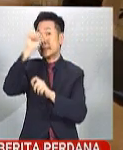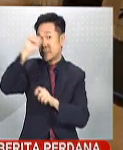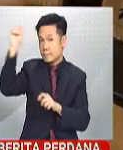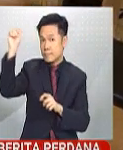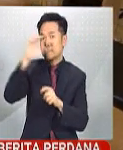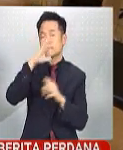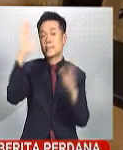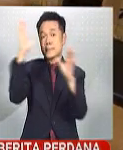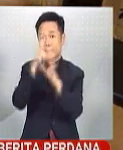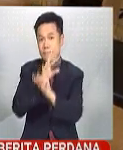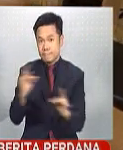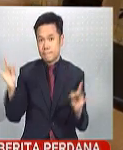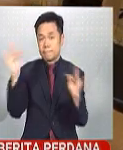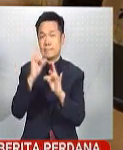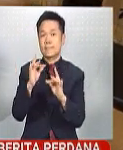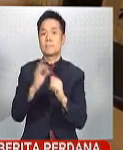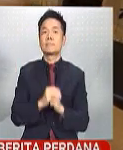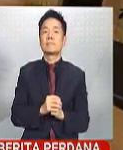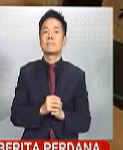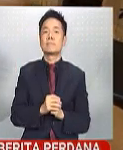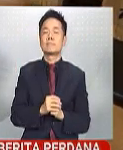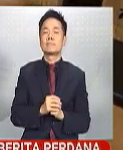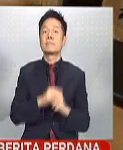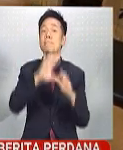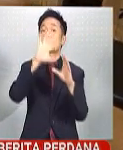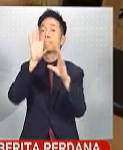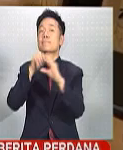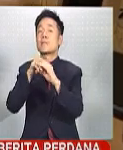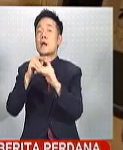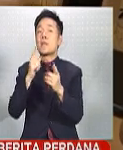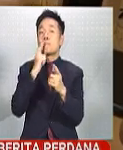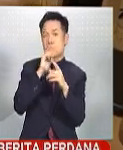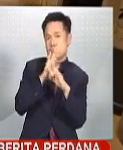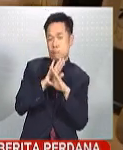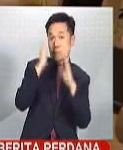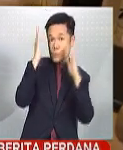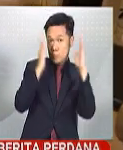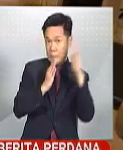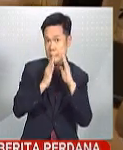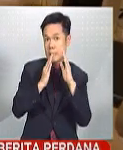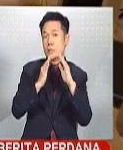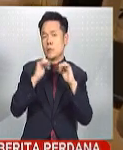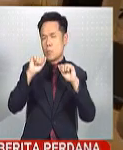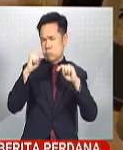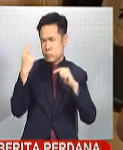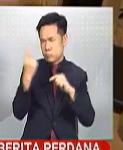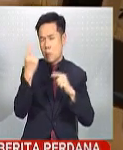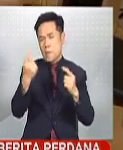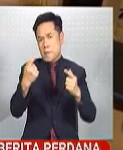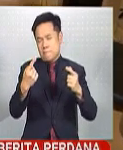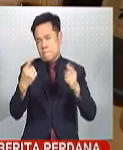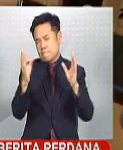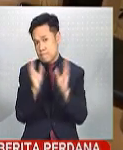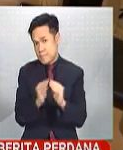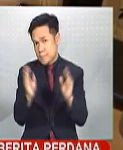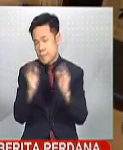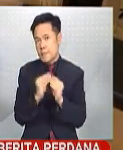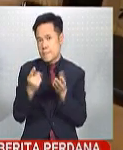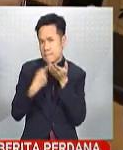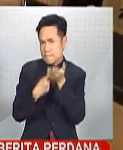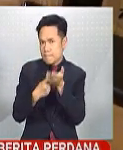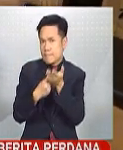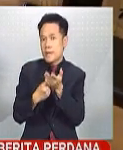dalam segi konteks perjanjian Malaysia begitu sangat dibincangkan, bukan saja di Sabah dan